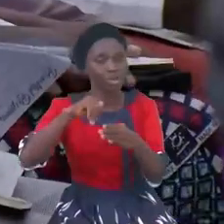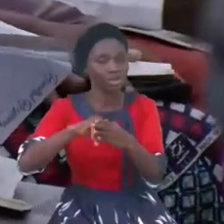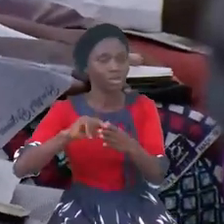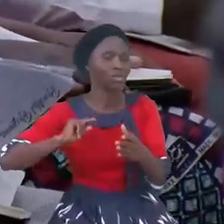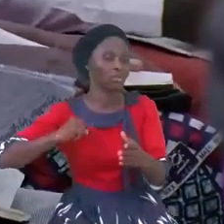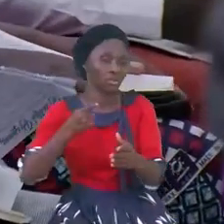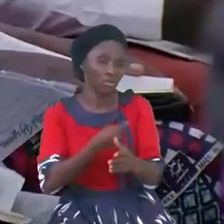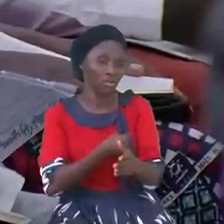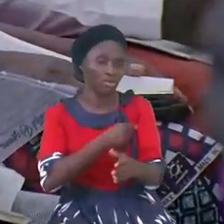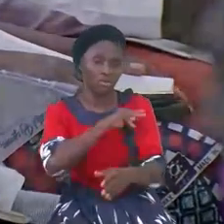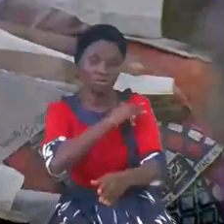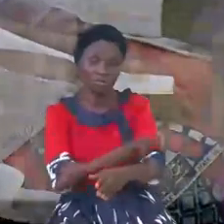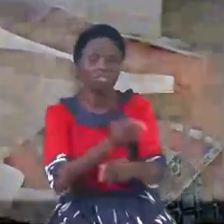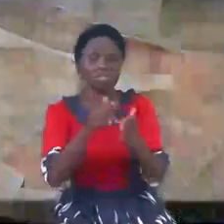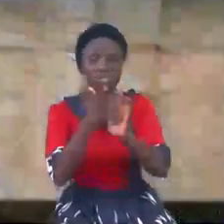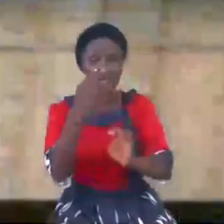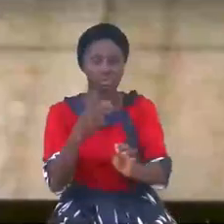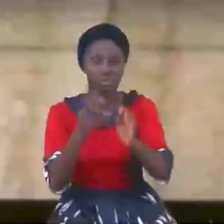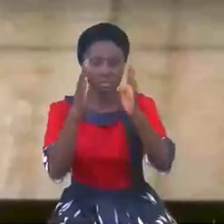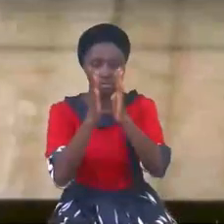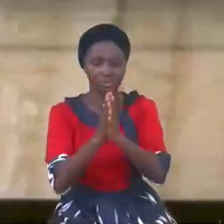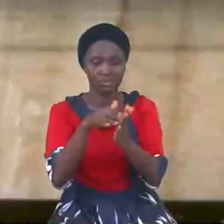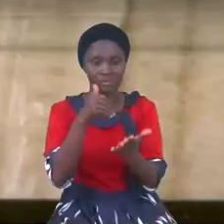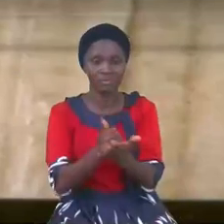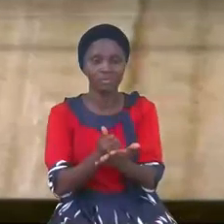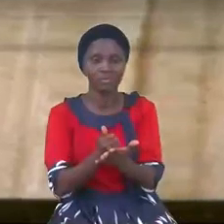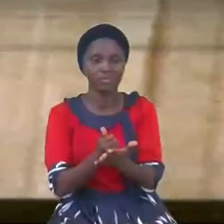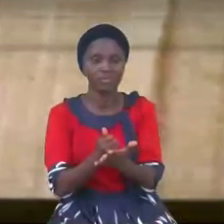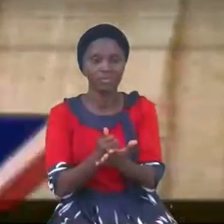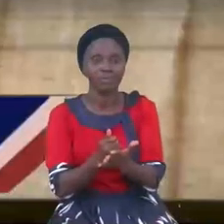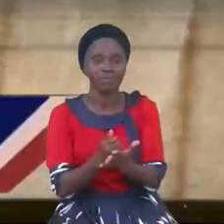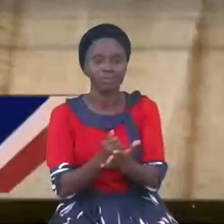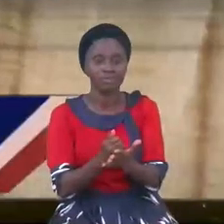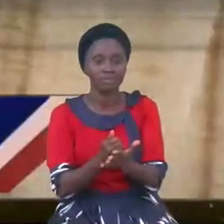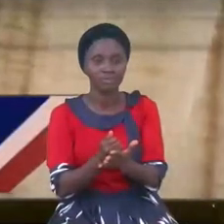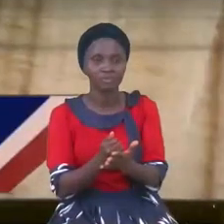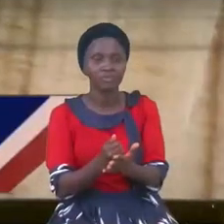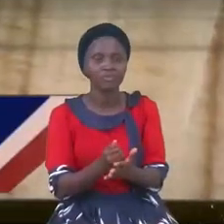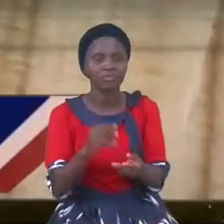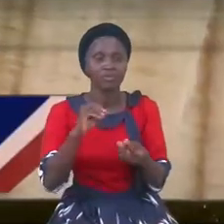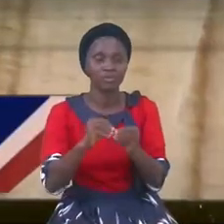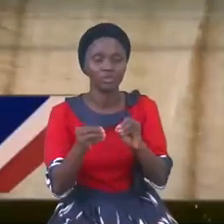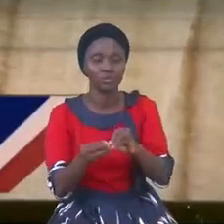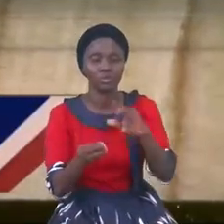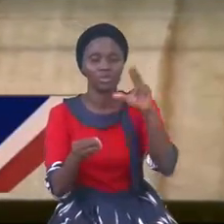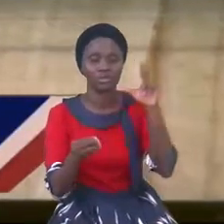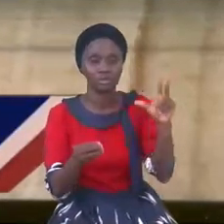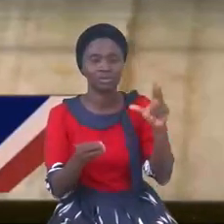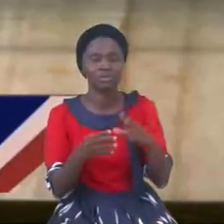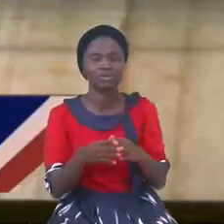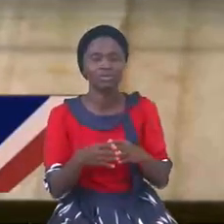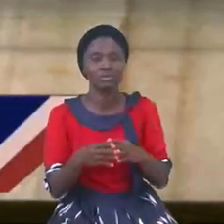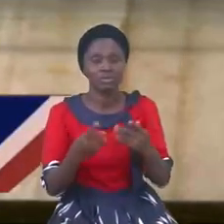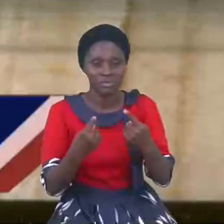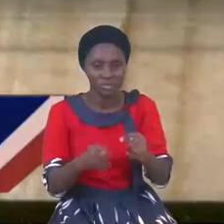Troisième partie ici, nous œuvrons jusqu'à ce que les fidèles soient finalement préservés.